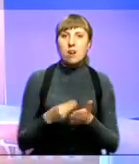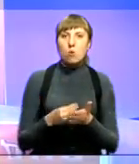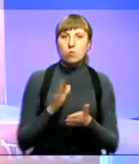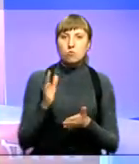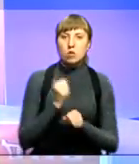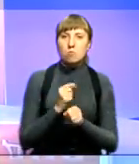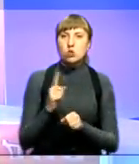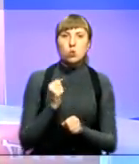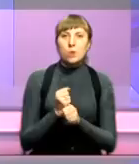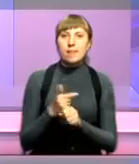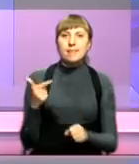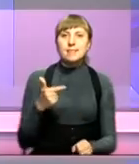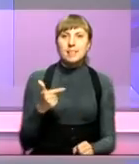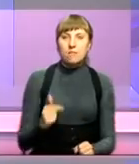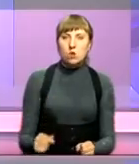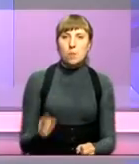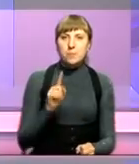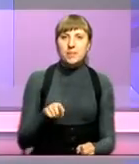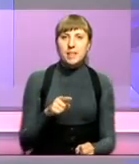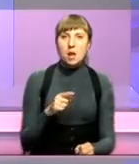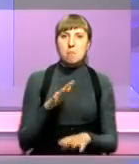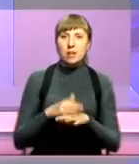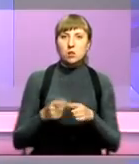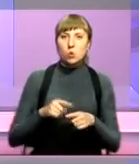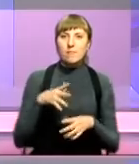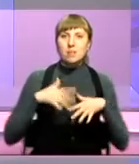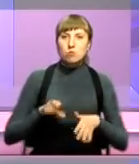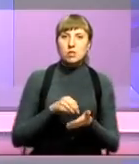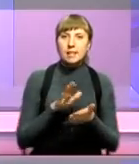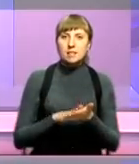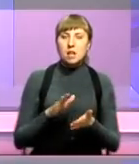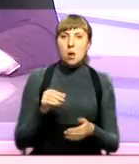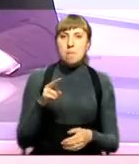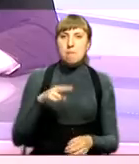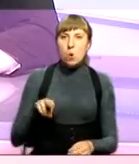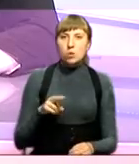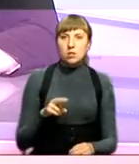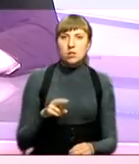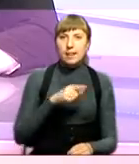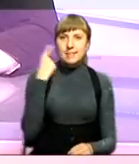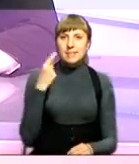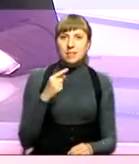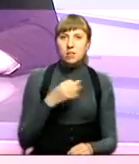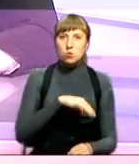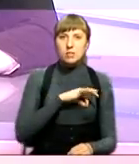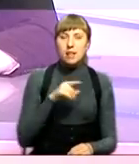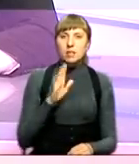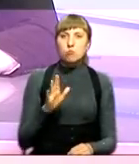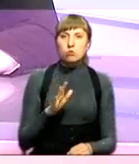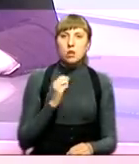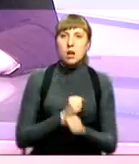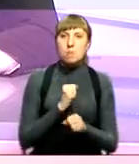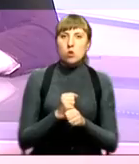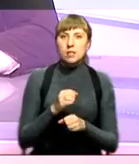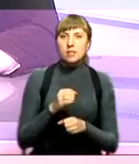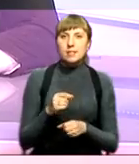работать, а что делать с гривной? Ну, те банки, которые в Крыму уже зарегистрированы под российской юрисдикцией, они будут работать с российским рублем на